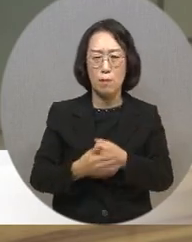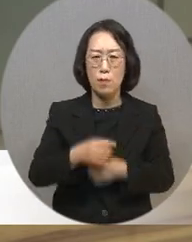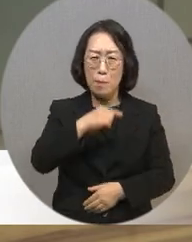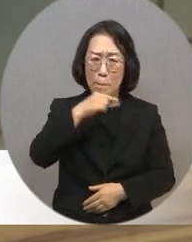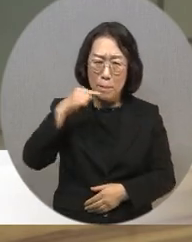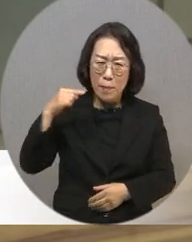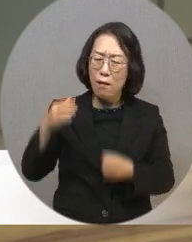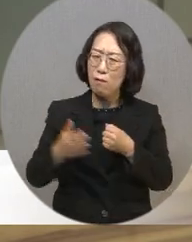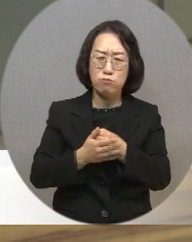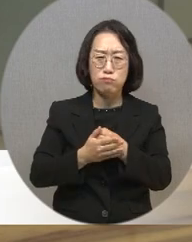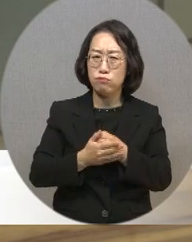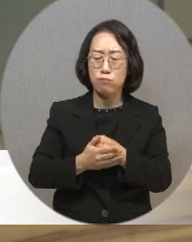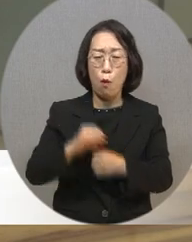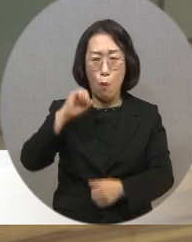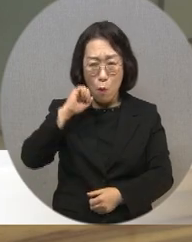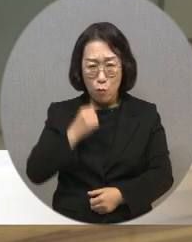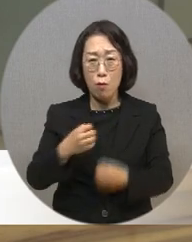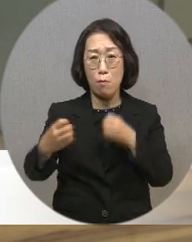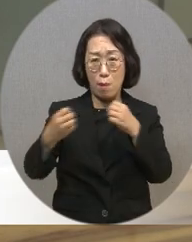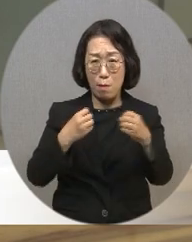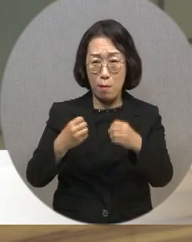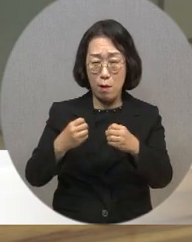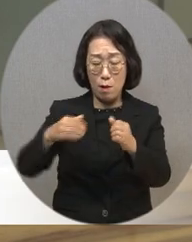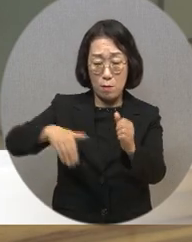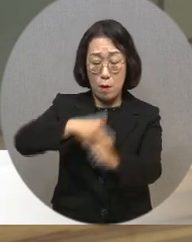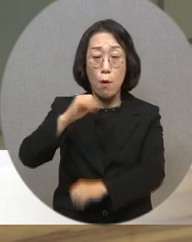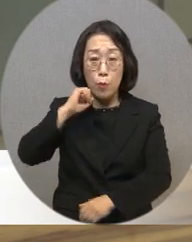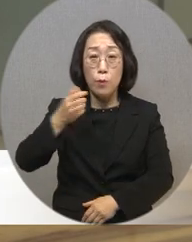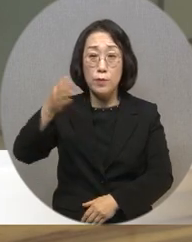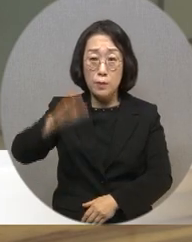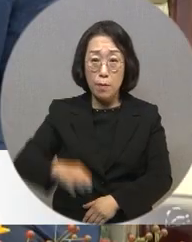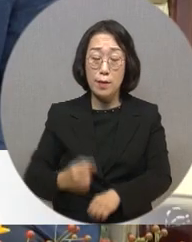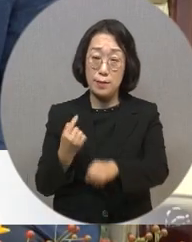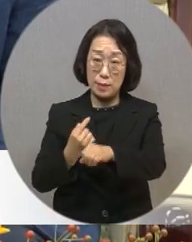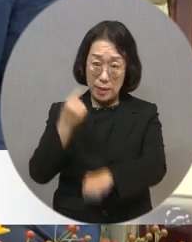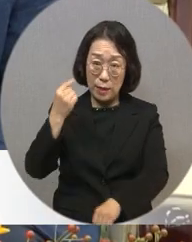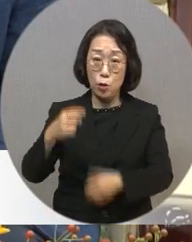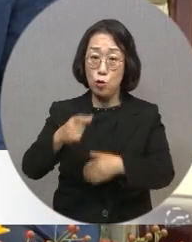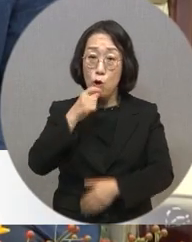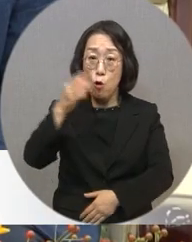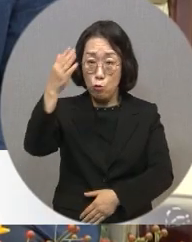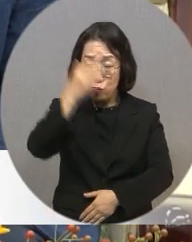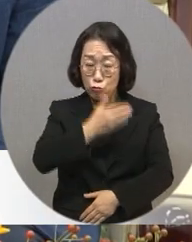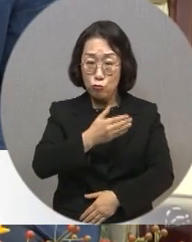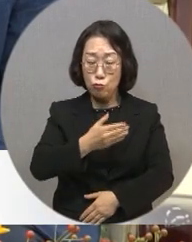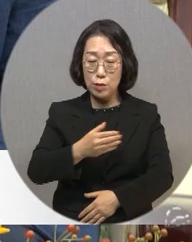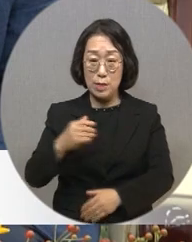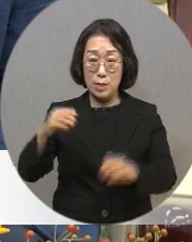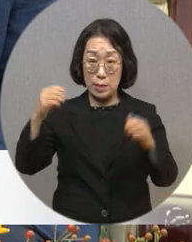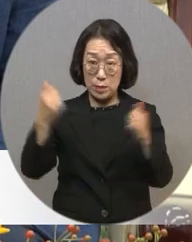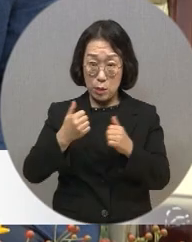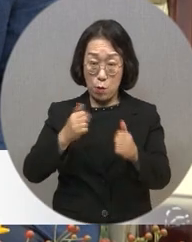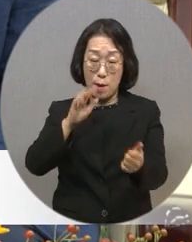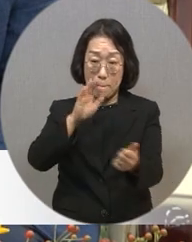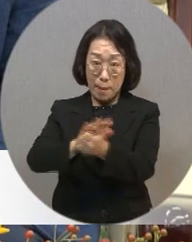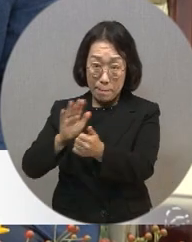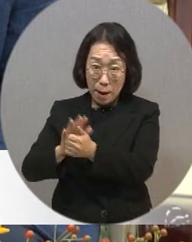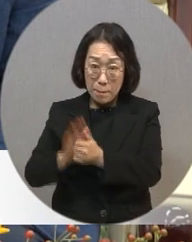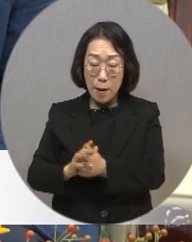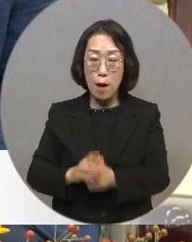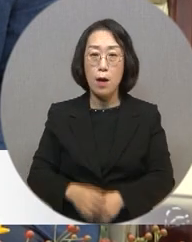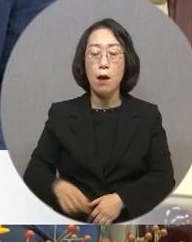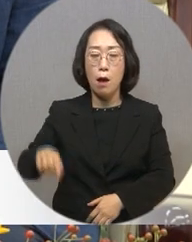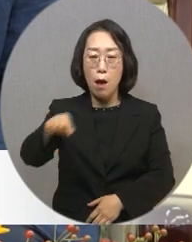반응을 보였습니다. 어려운 상황 속에서도 시는 지난해 여수시의회의 적극적인 지원 속에서 지방